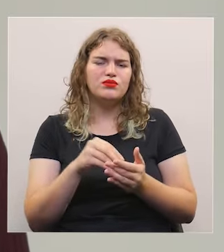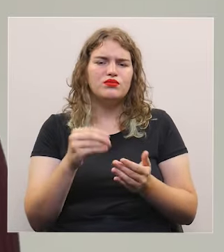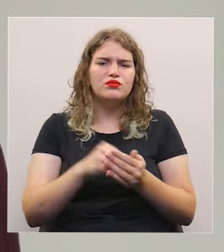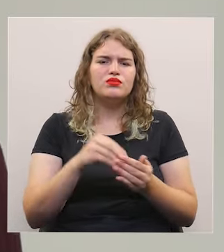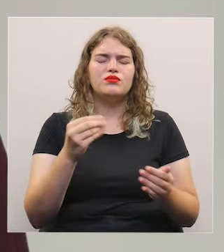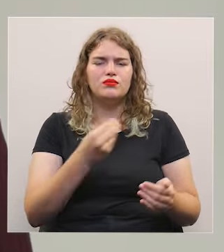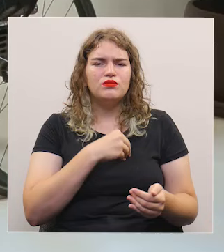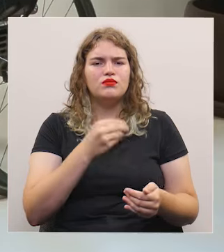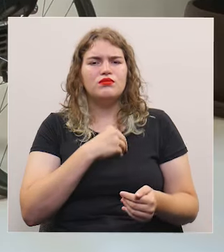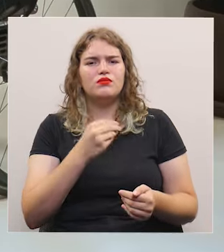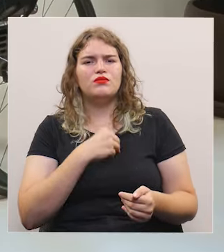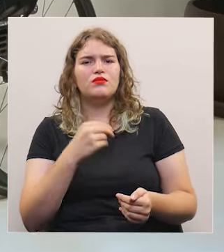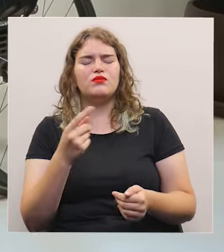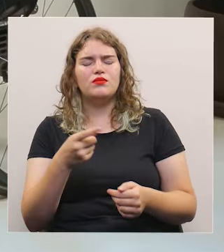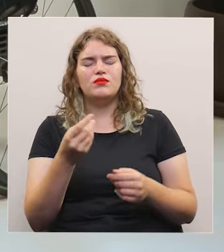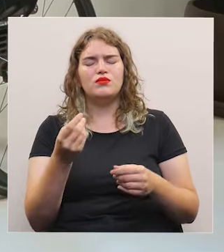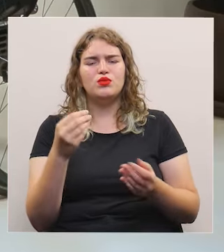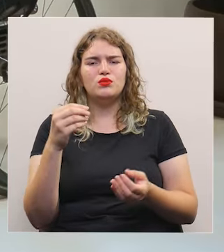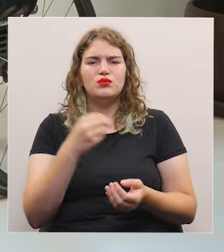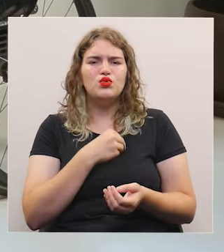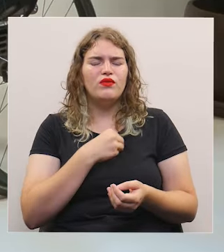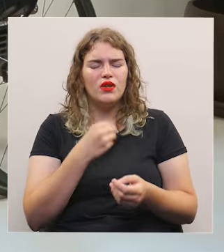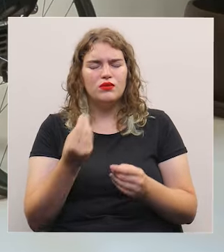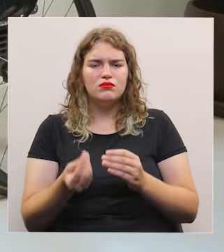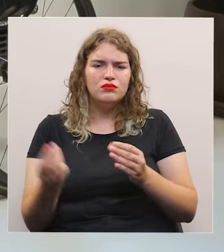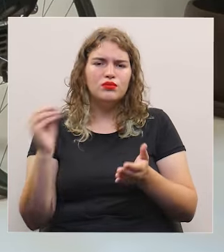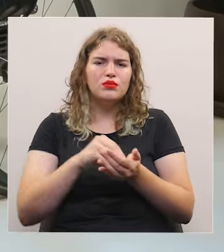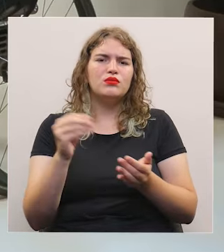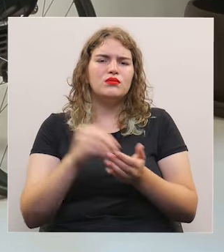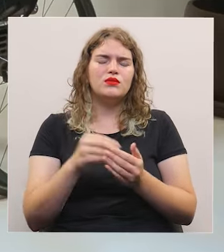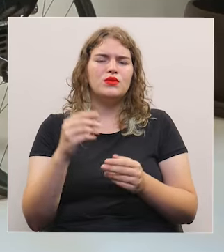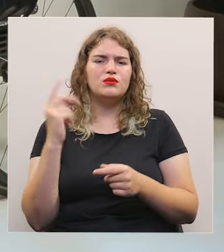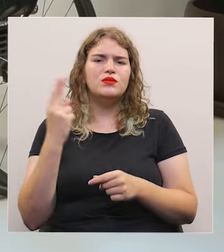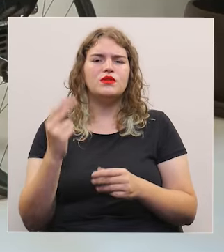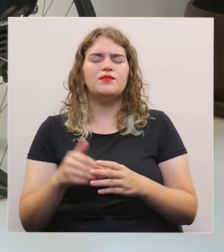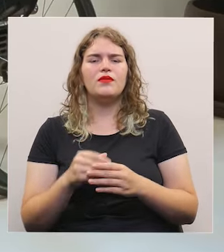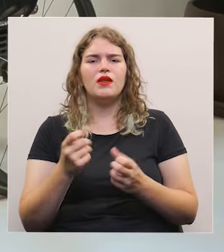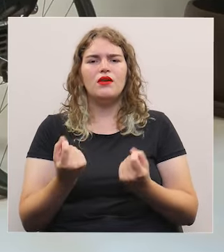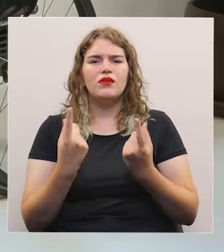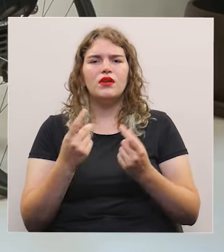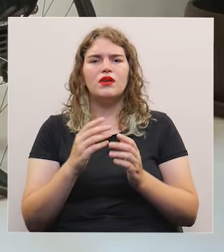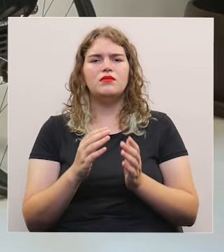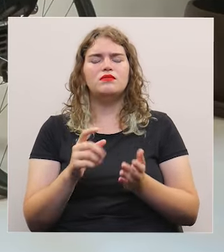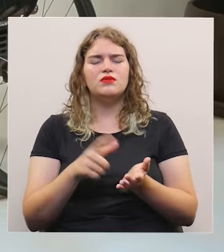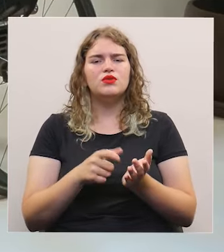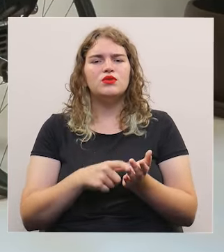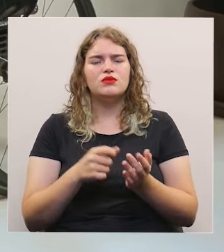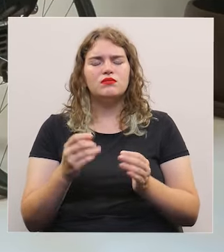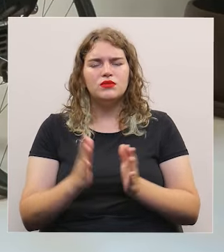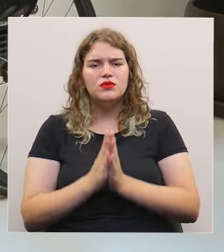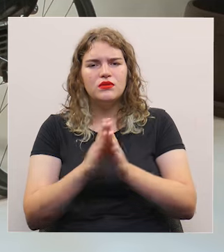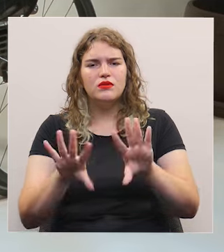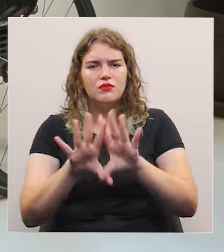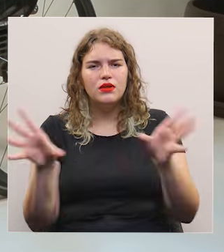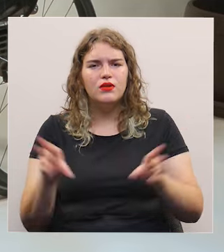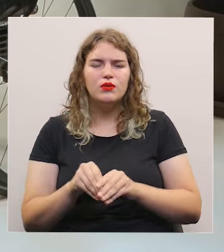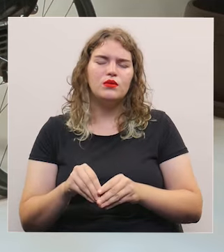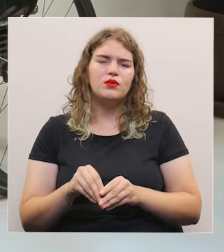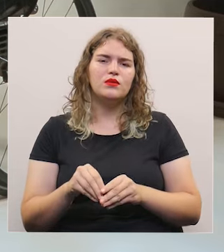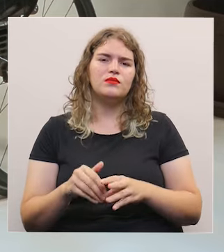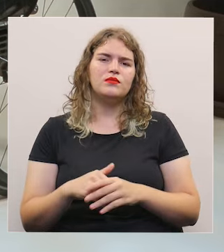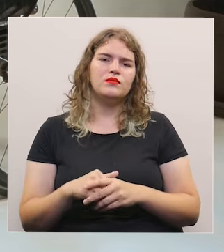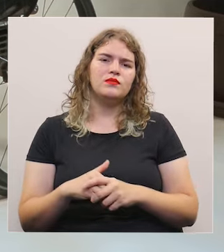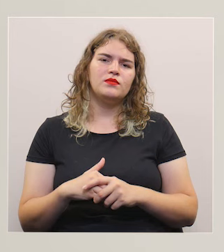să ne umplem cu Dumnezeu sufletul. Da, la final aș vrea să vă rog să înălțăm și o rugăciune către Dumnezeu,